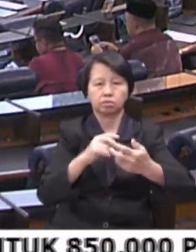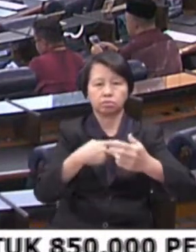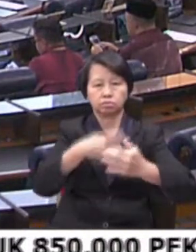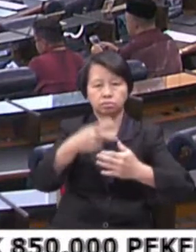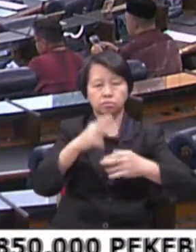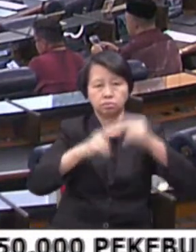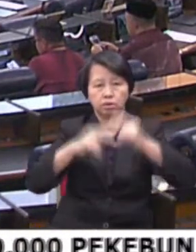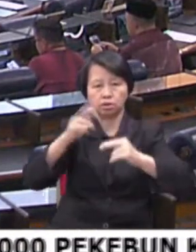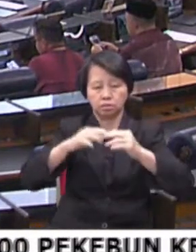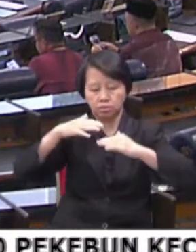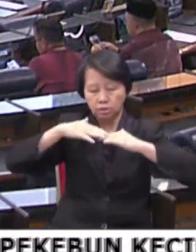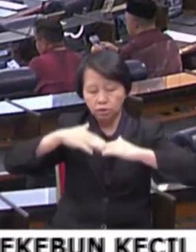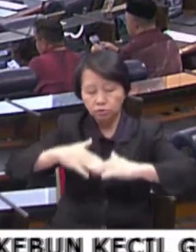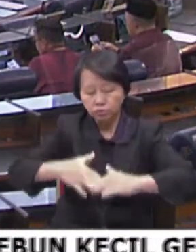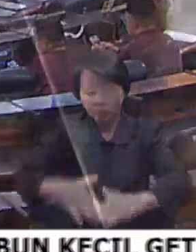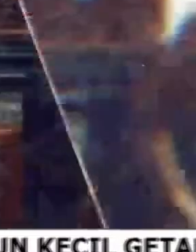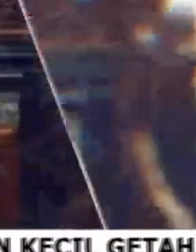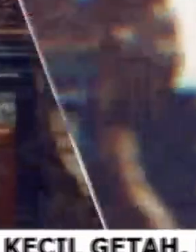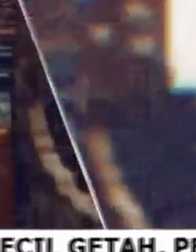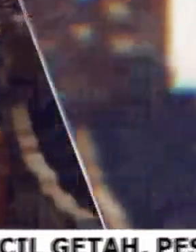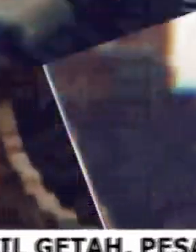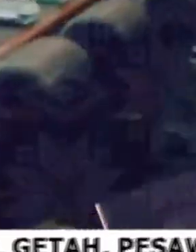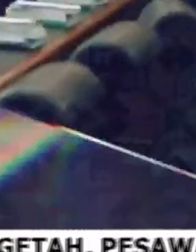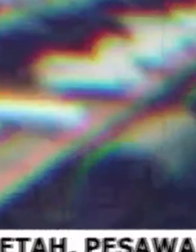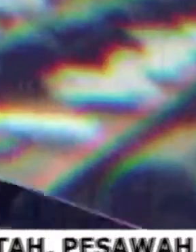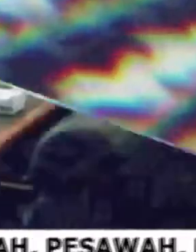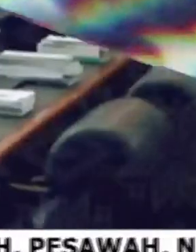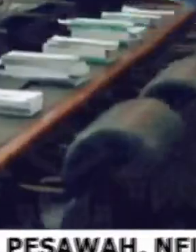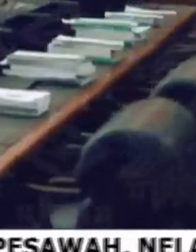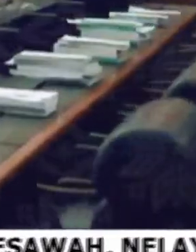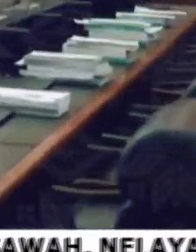smule turun di sepanjang jalan